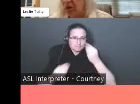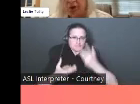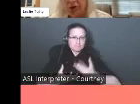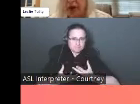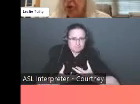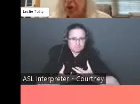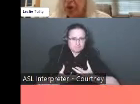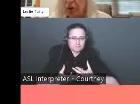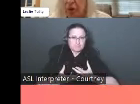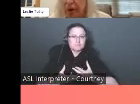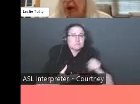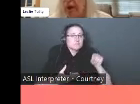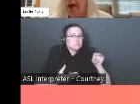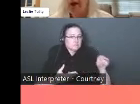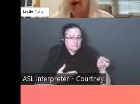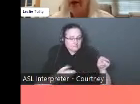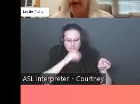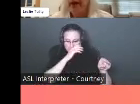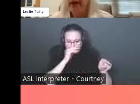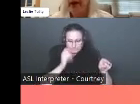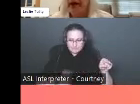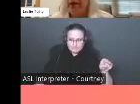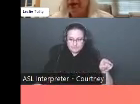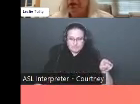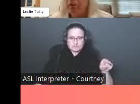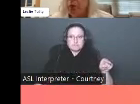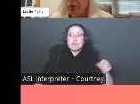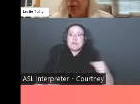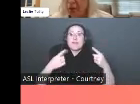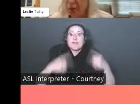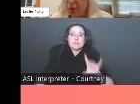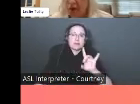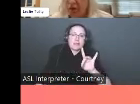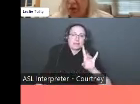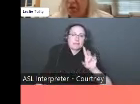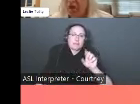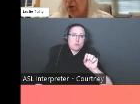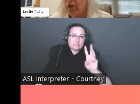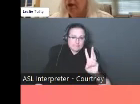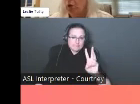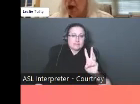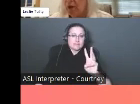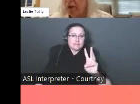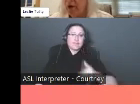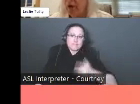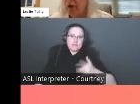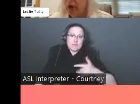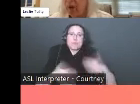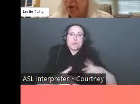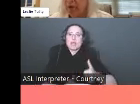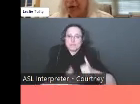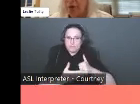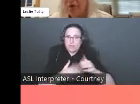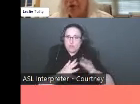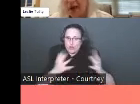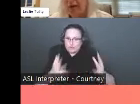les interventions en groupe et 86 6 en ont vu